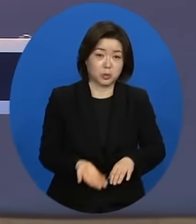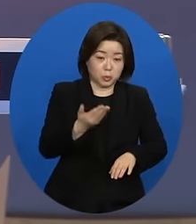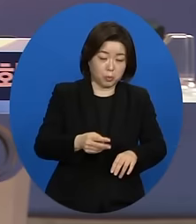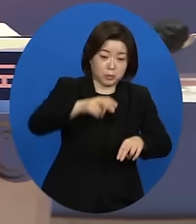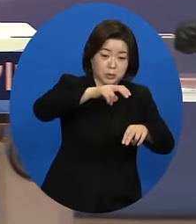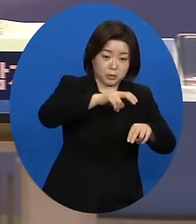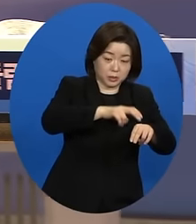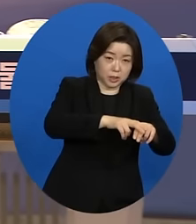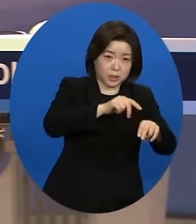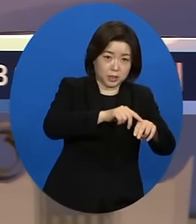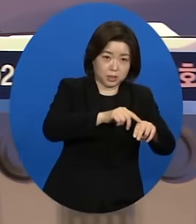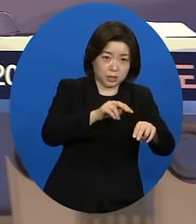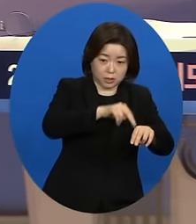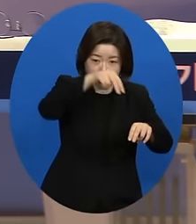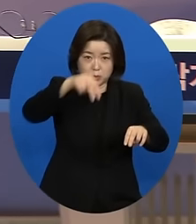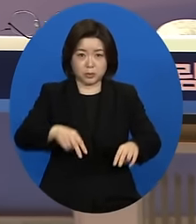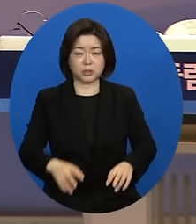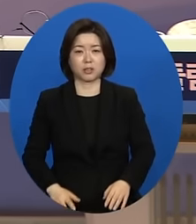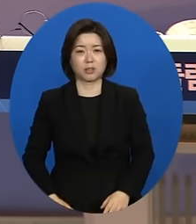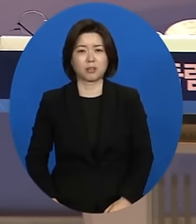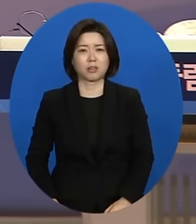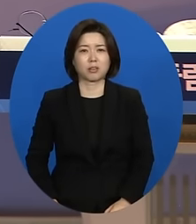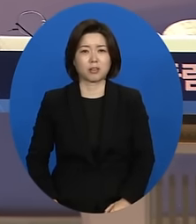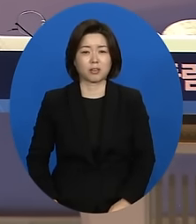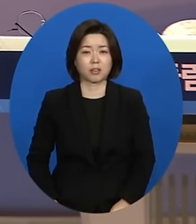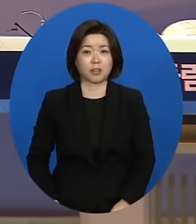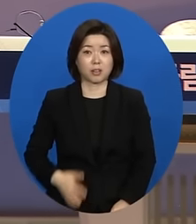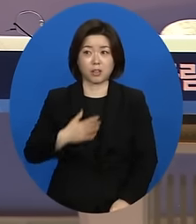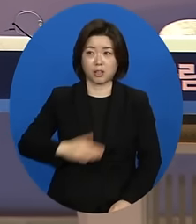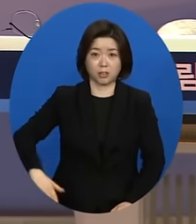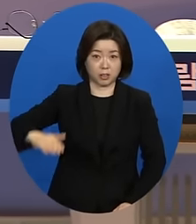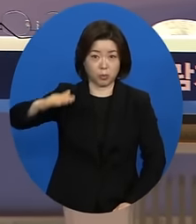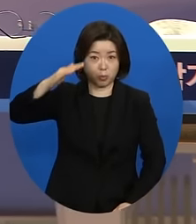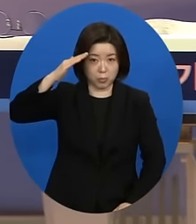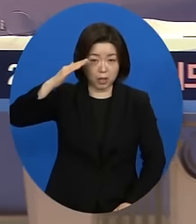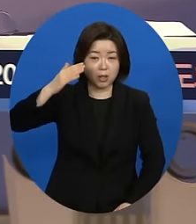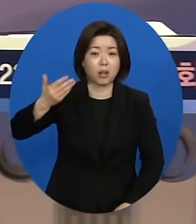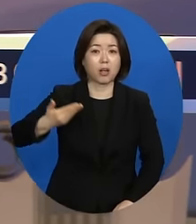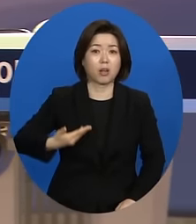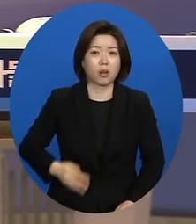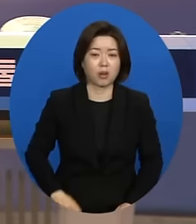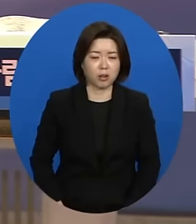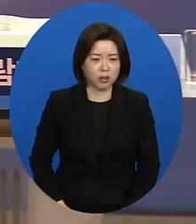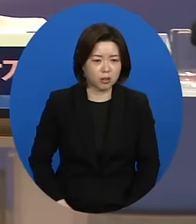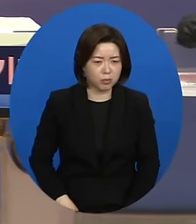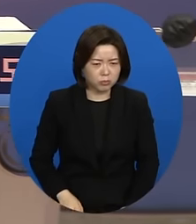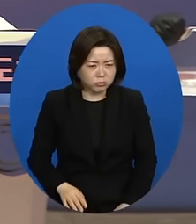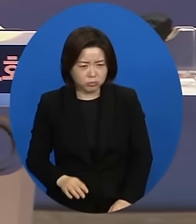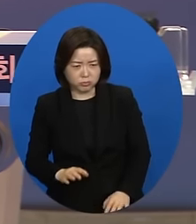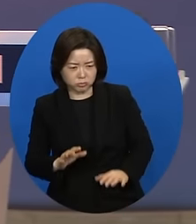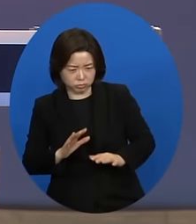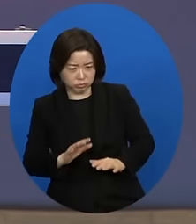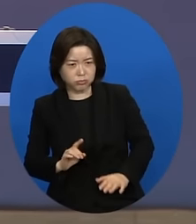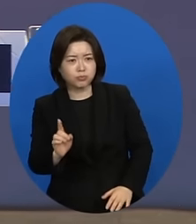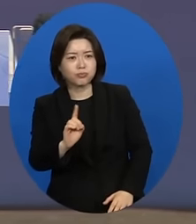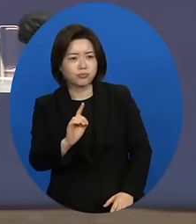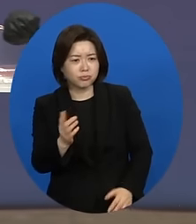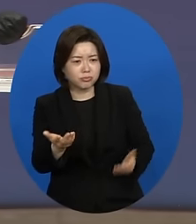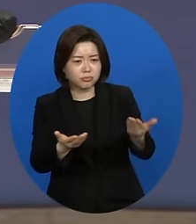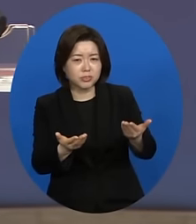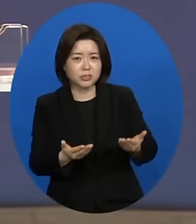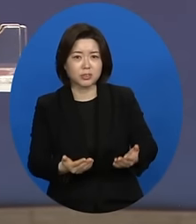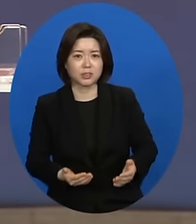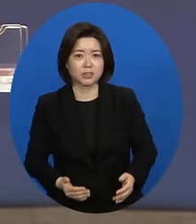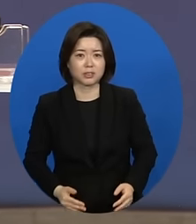일어나서 Sir 하고 인사를 하는데 심상치를 않아서 무슨 일이니 무슨 일이냐